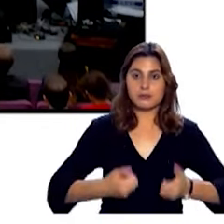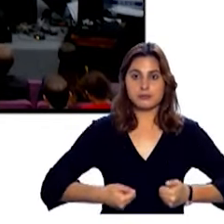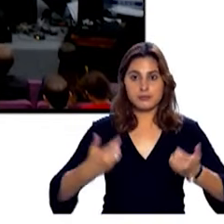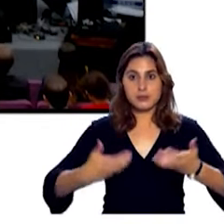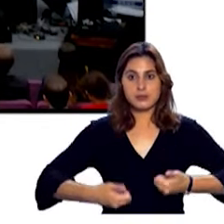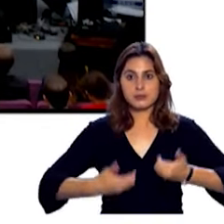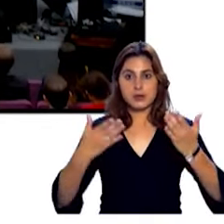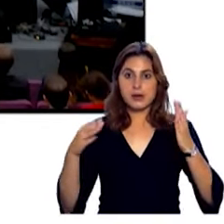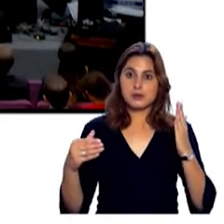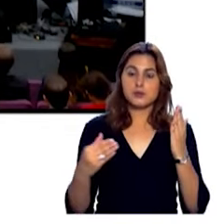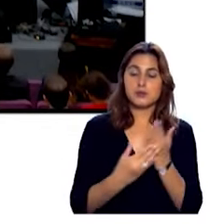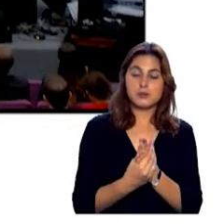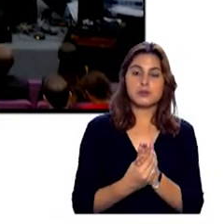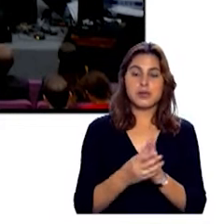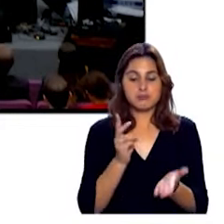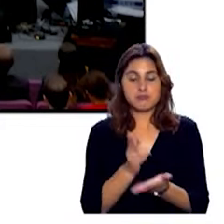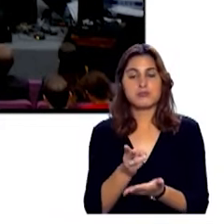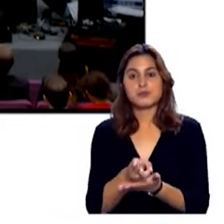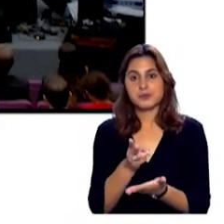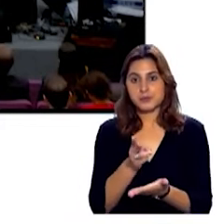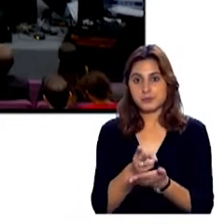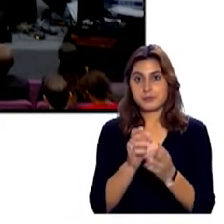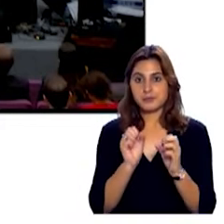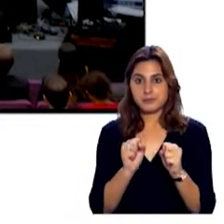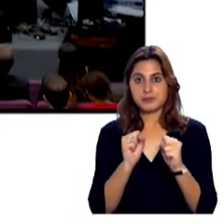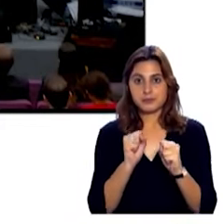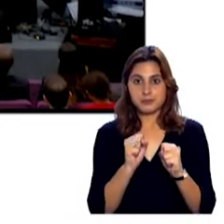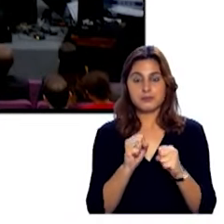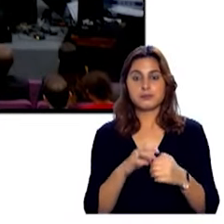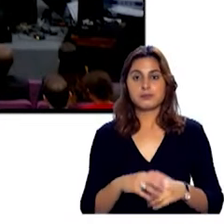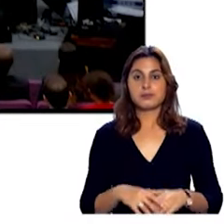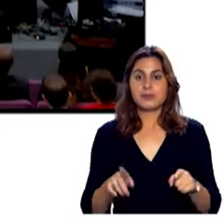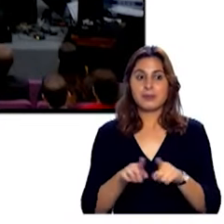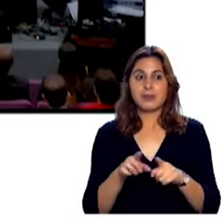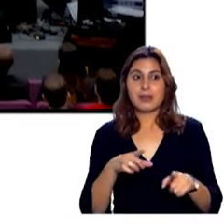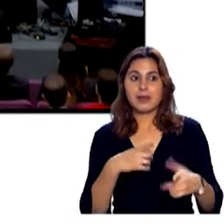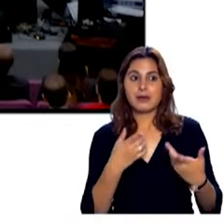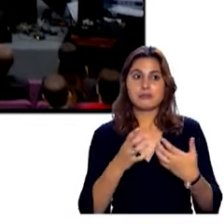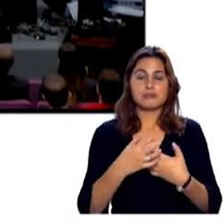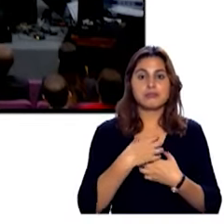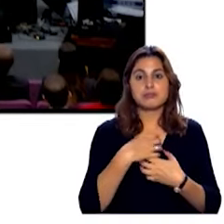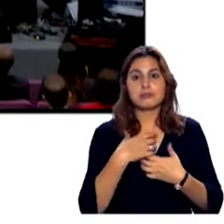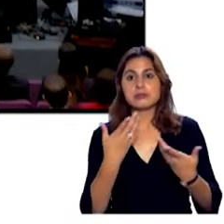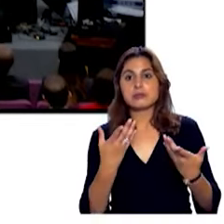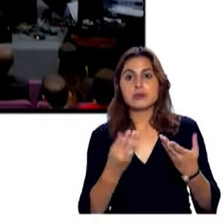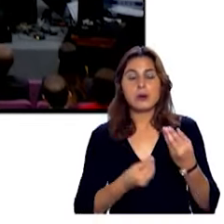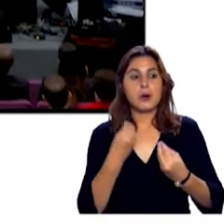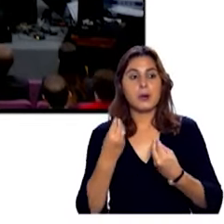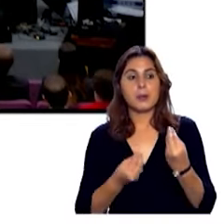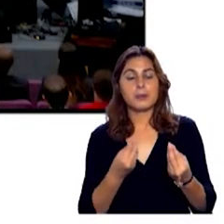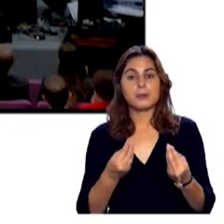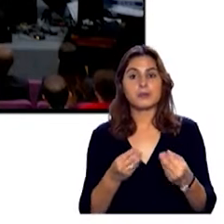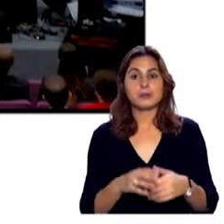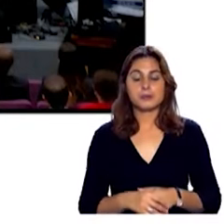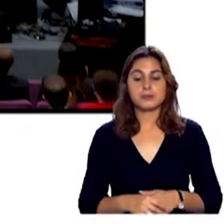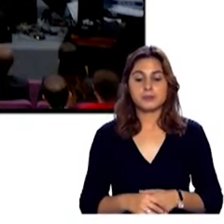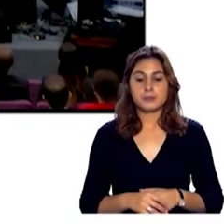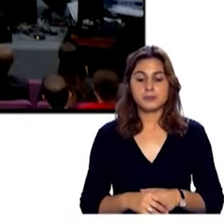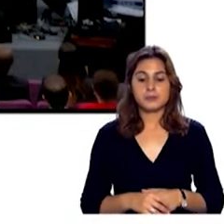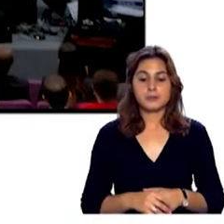vuoi l'udienza vuoi la sentenza te la faccio ma se la sentenza conforme alla proposta di definizione